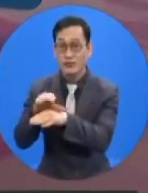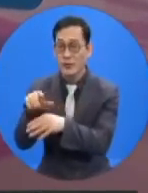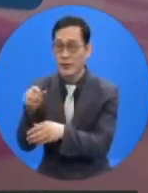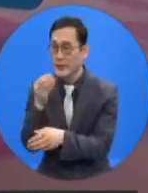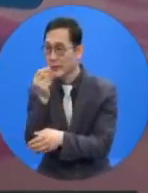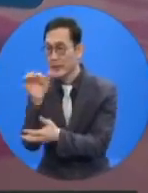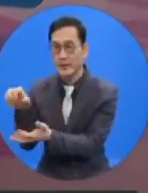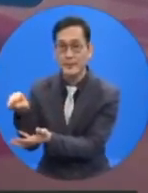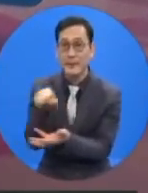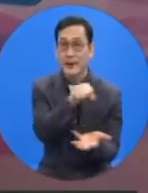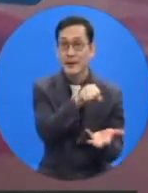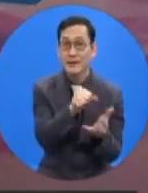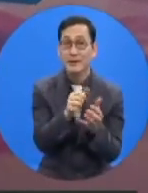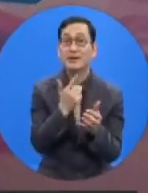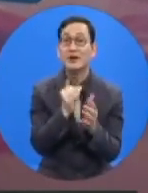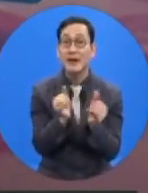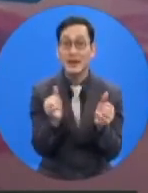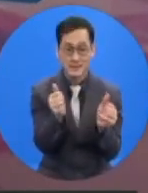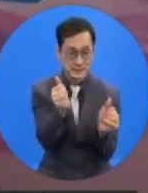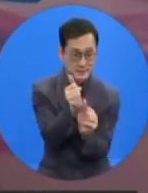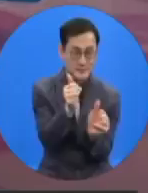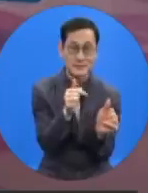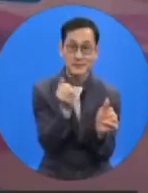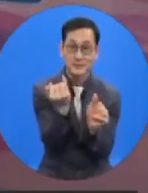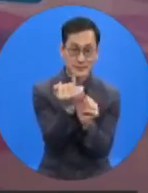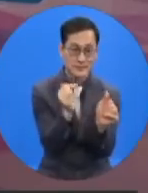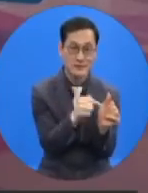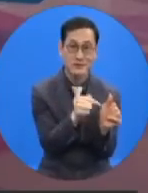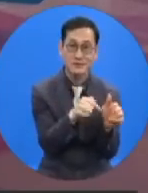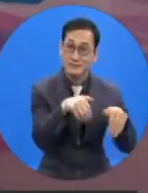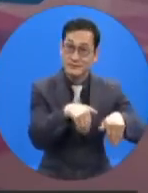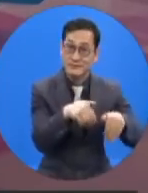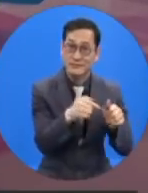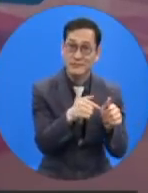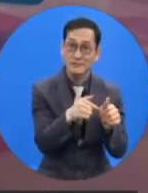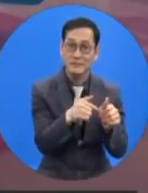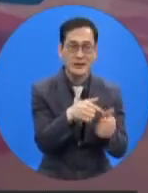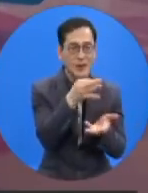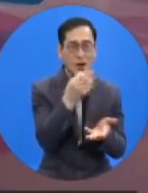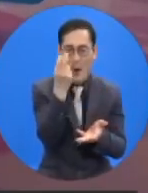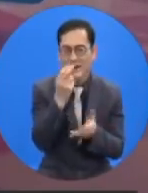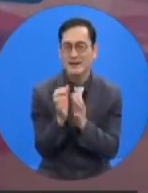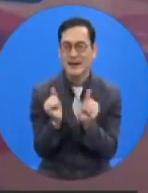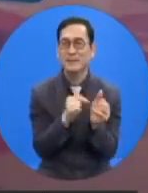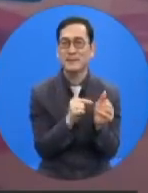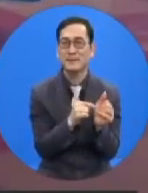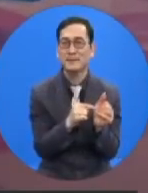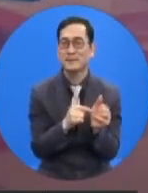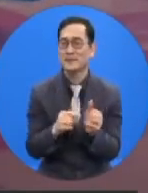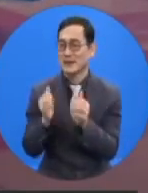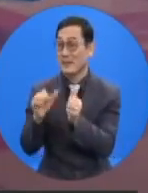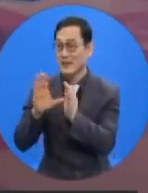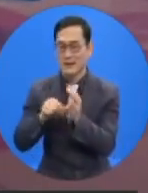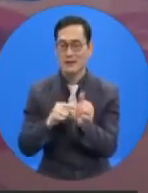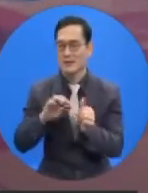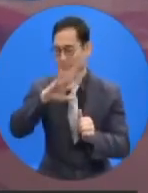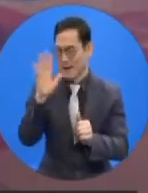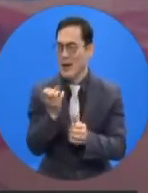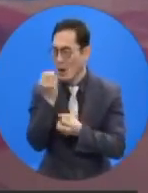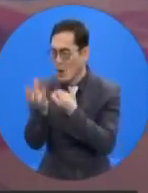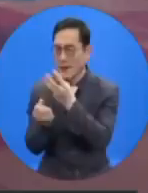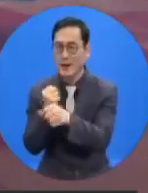PB. 어제 정경심 씨 재판에서 사실상 모든 혐의를 인정하면서 선처를 요구했습니다. 증거인멸